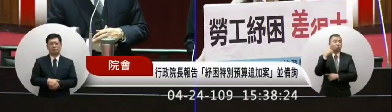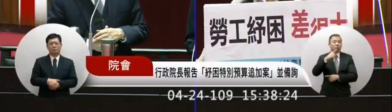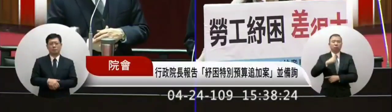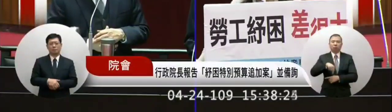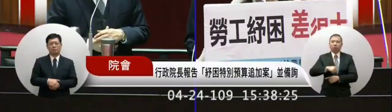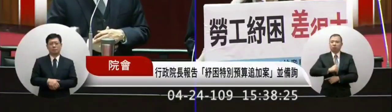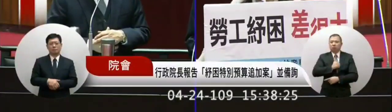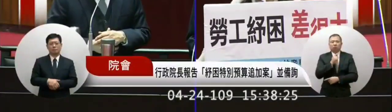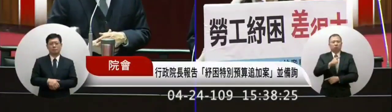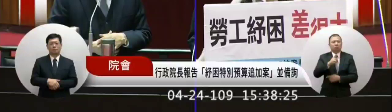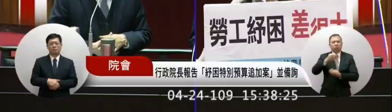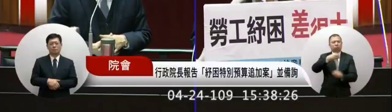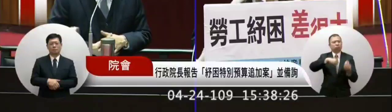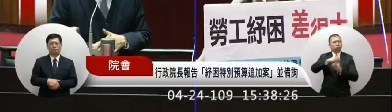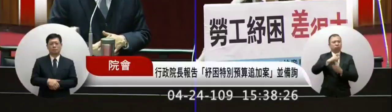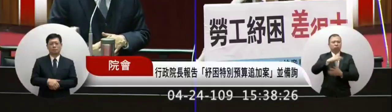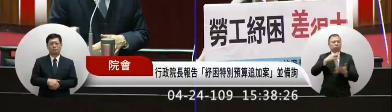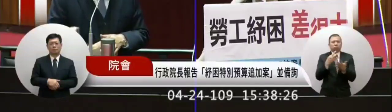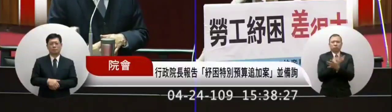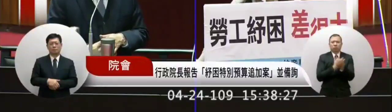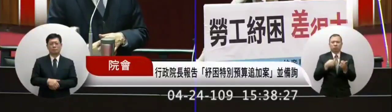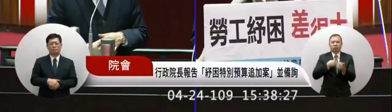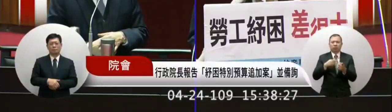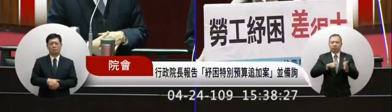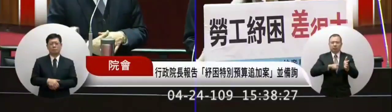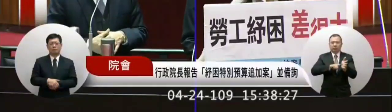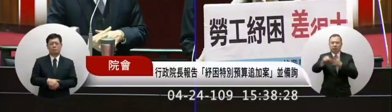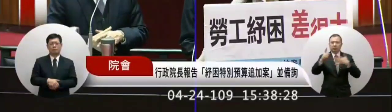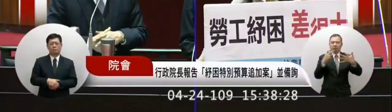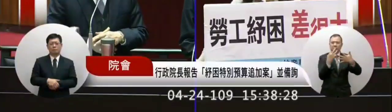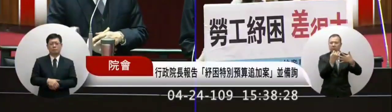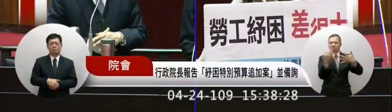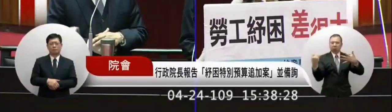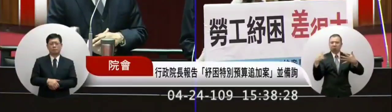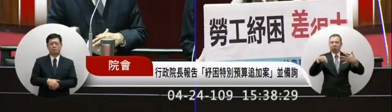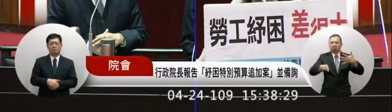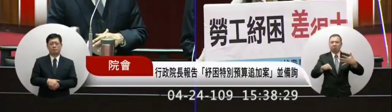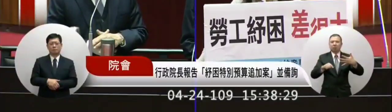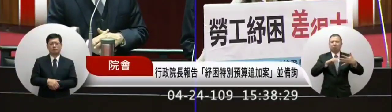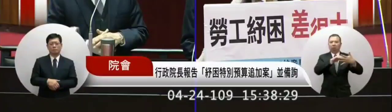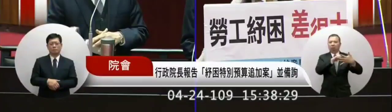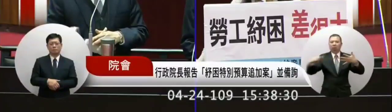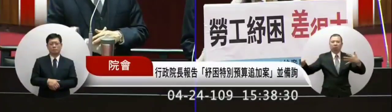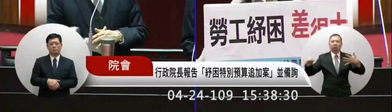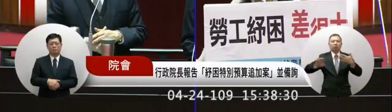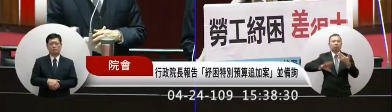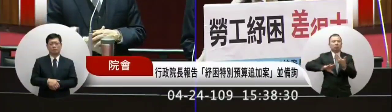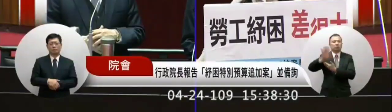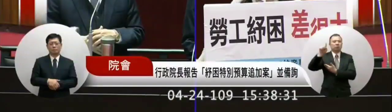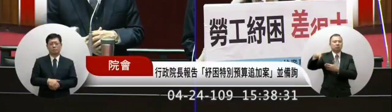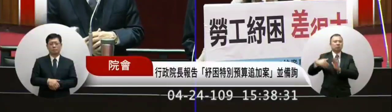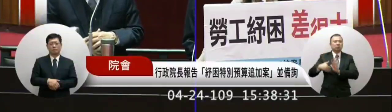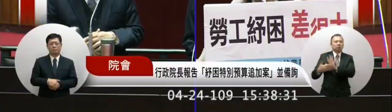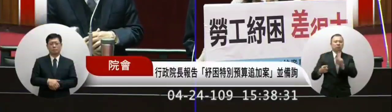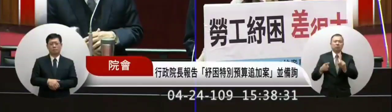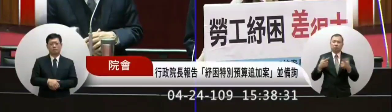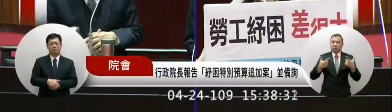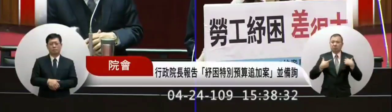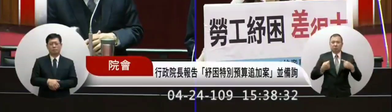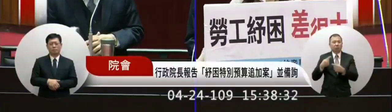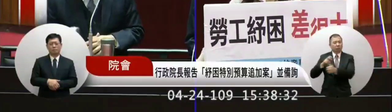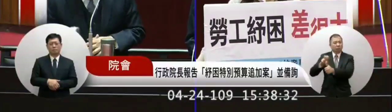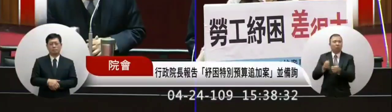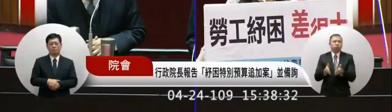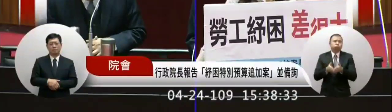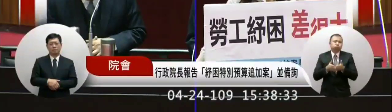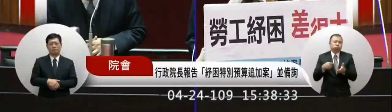东西哦。事实上造成的真的是很多本来应该要照顾的人没有照顾到，或是呢我们真的就有所疏漏。